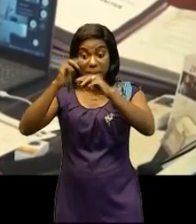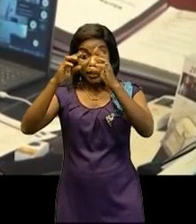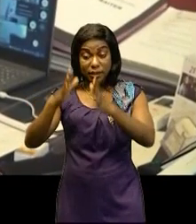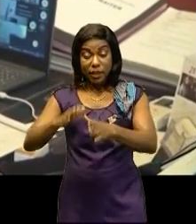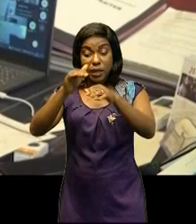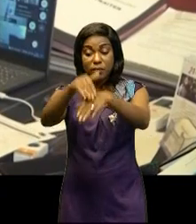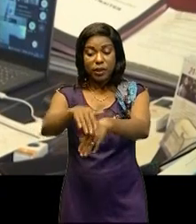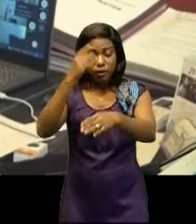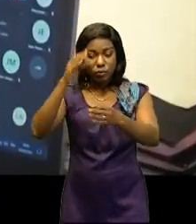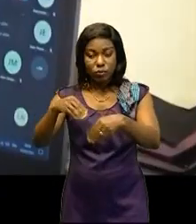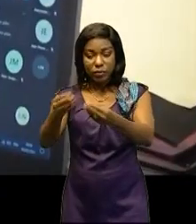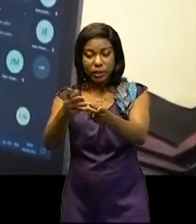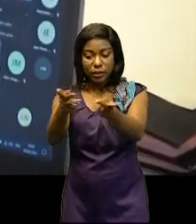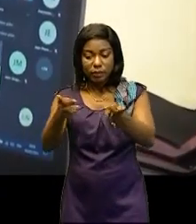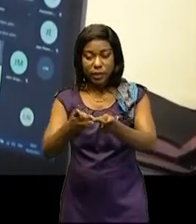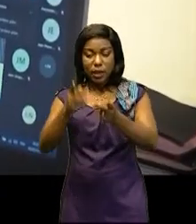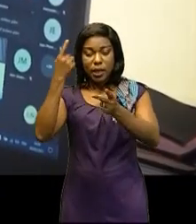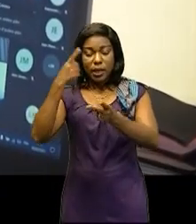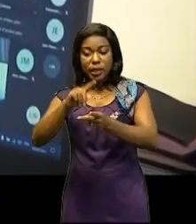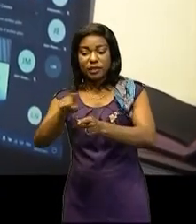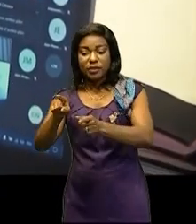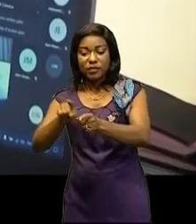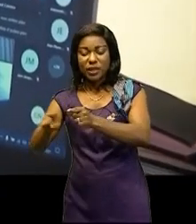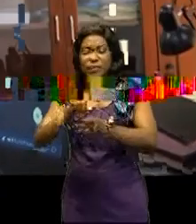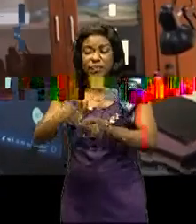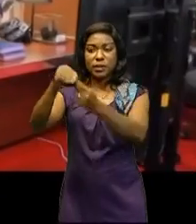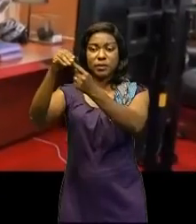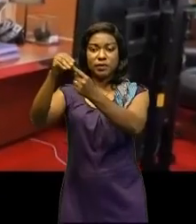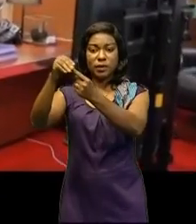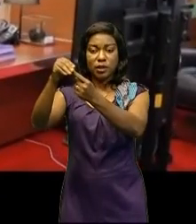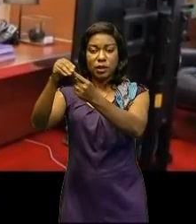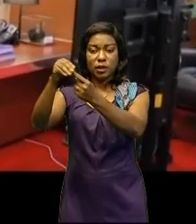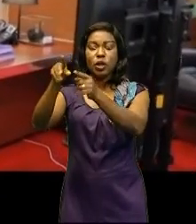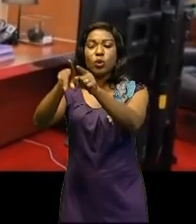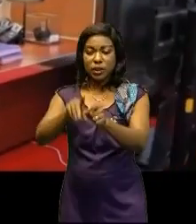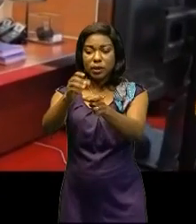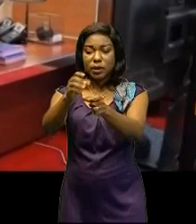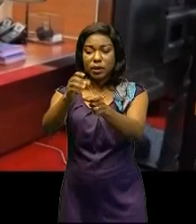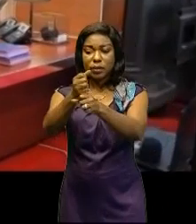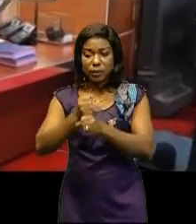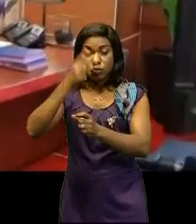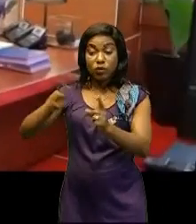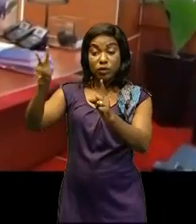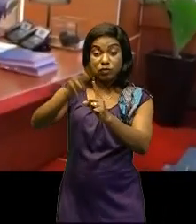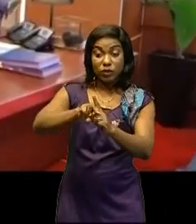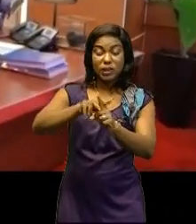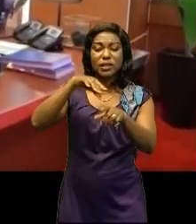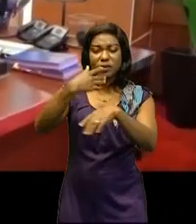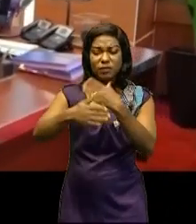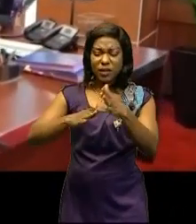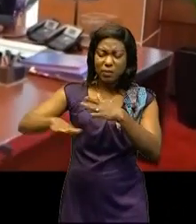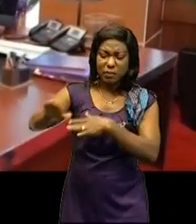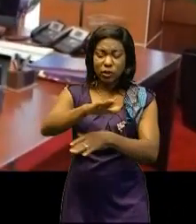de mettre en relief le paramètre spécifique et récurrent aux violations qui sous-tendent leur